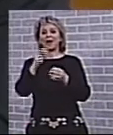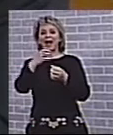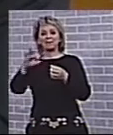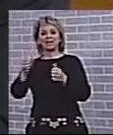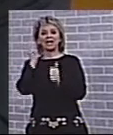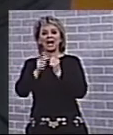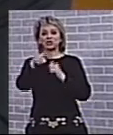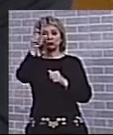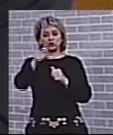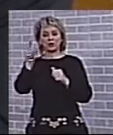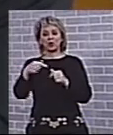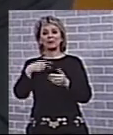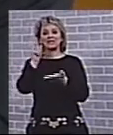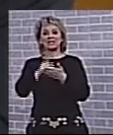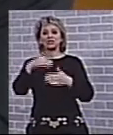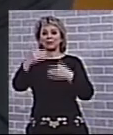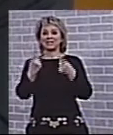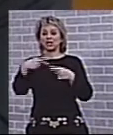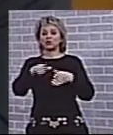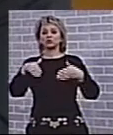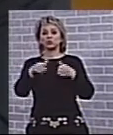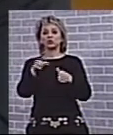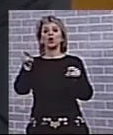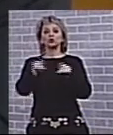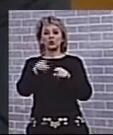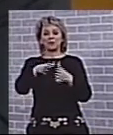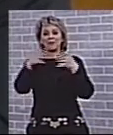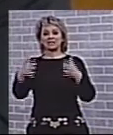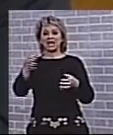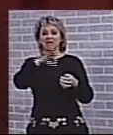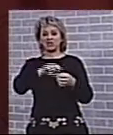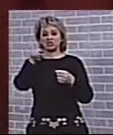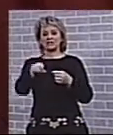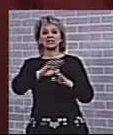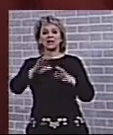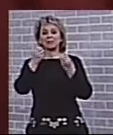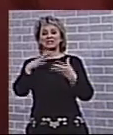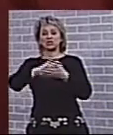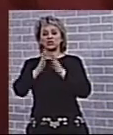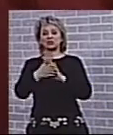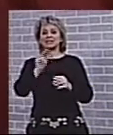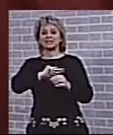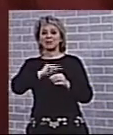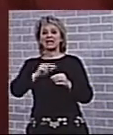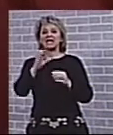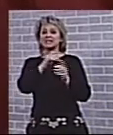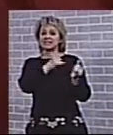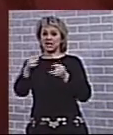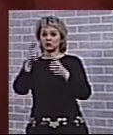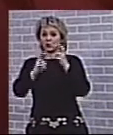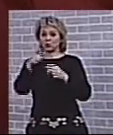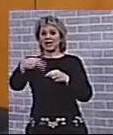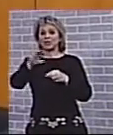каждому человеку. Мы должны пройти этот путь тоже максимально эффективно. Непростая ситуация с работниками сервисных